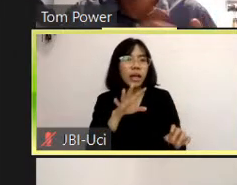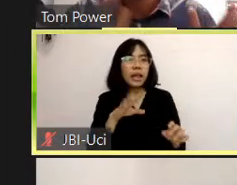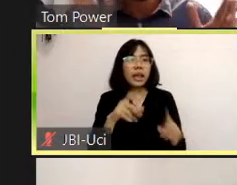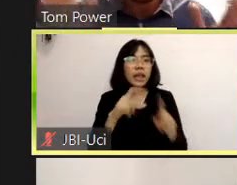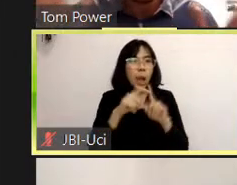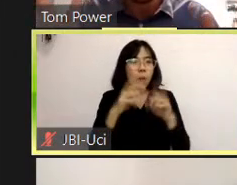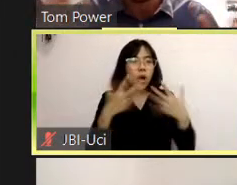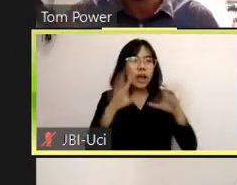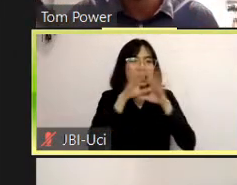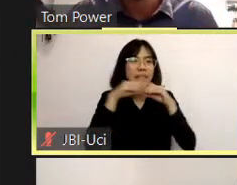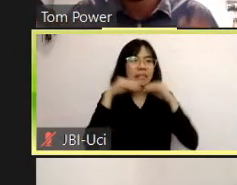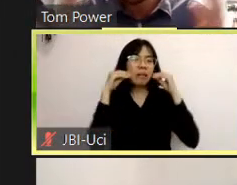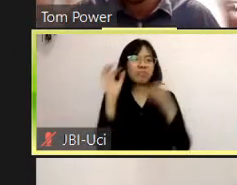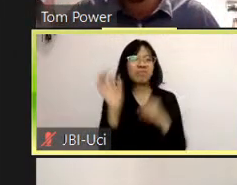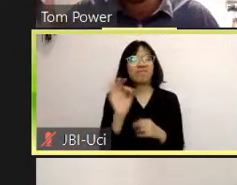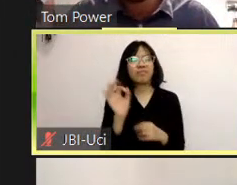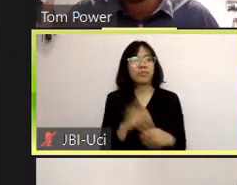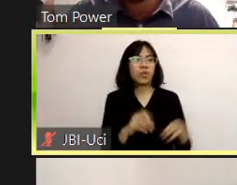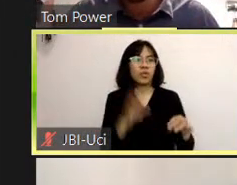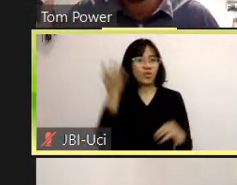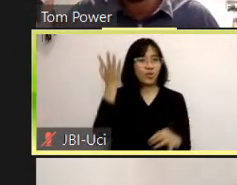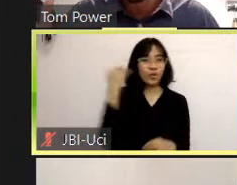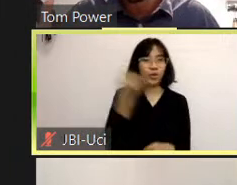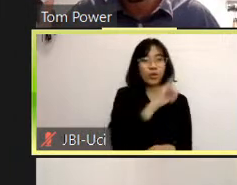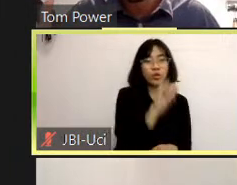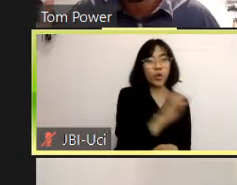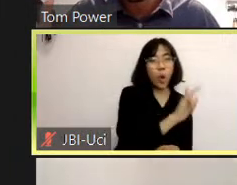Subianto dan Joko Widodo ini sama-sama